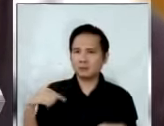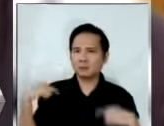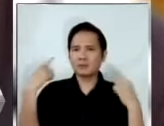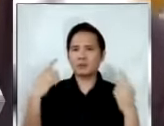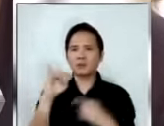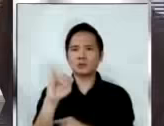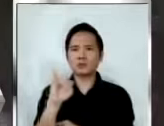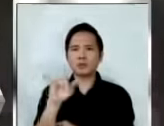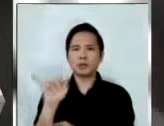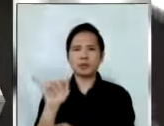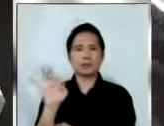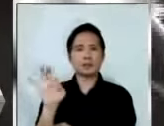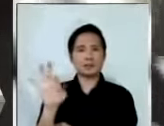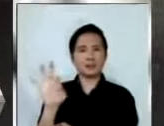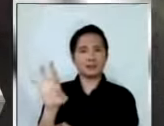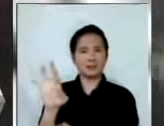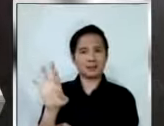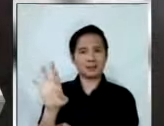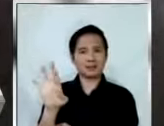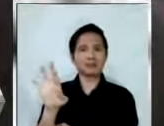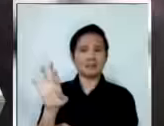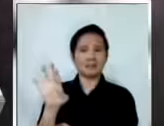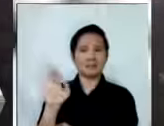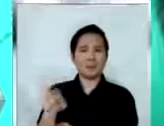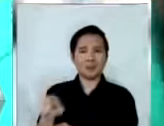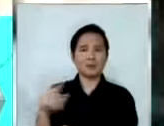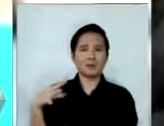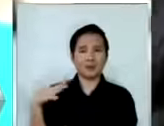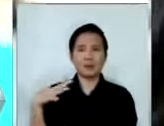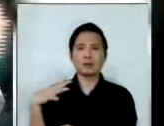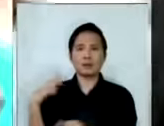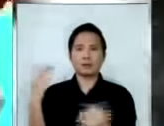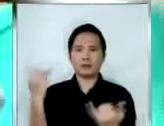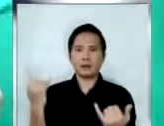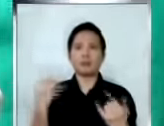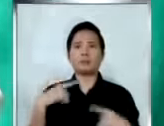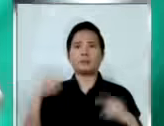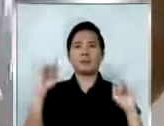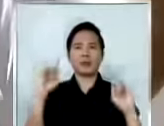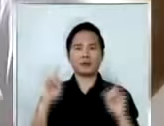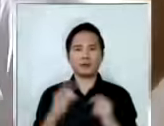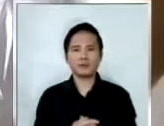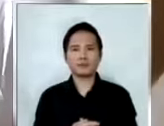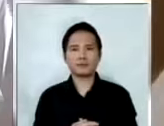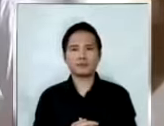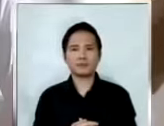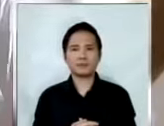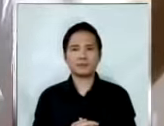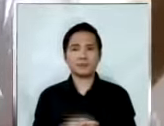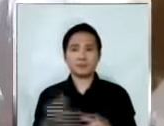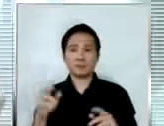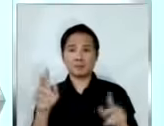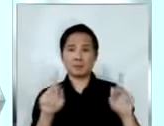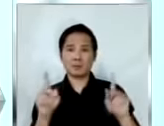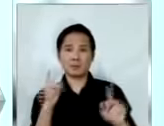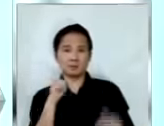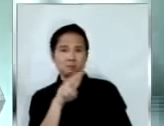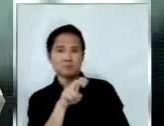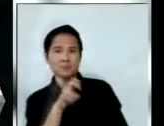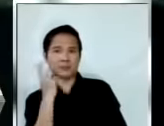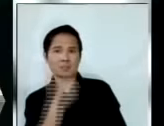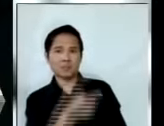July 19. Pero hindi iisang tao ang nakakita sa mga narito at naantigang loob. Ang negosyanteng si Kitch, nakunan ang eksena